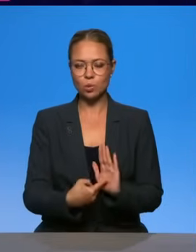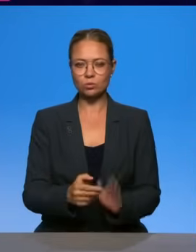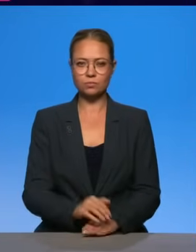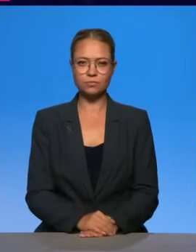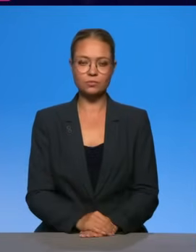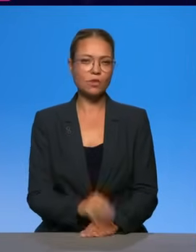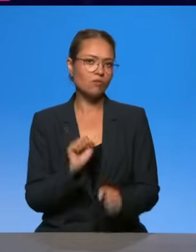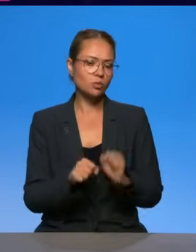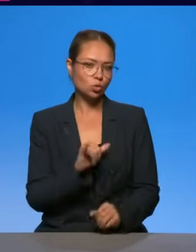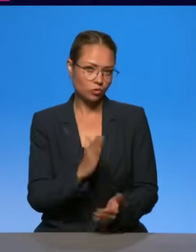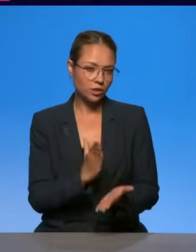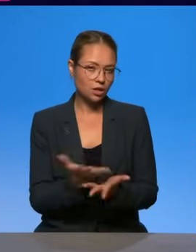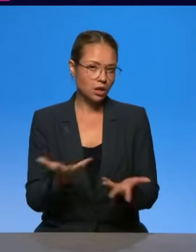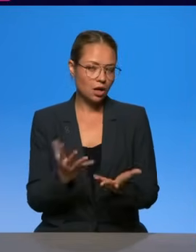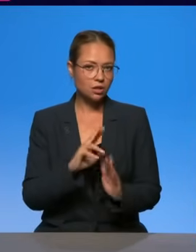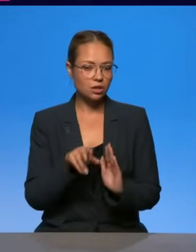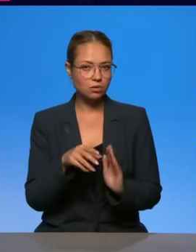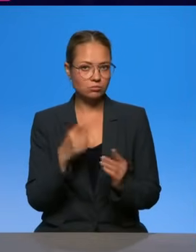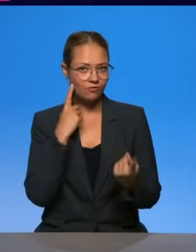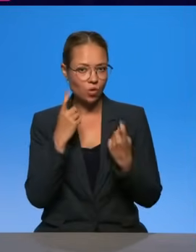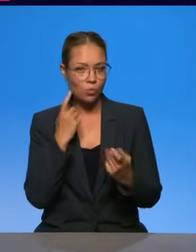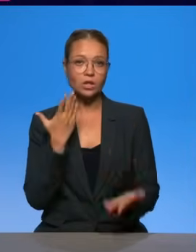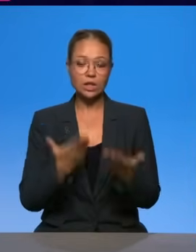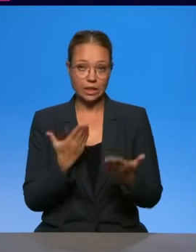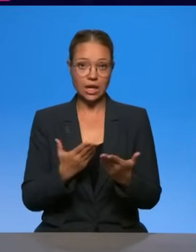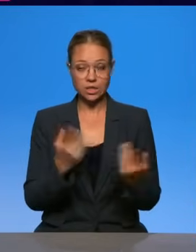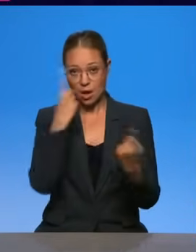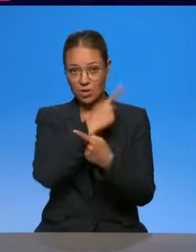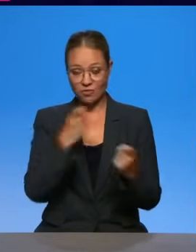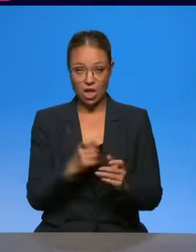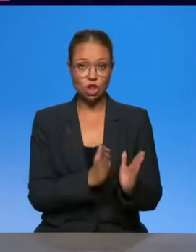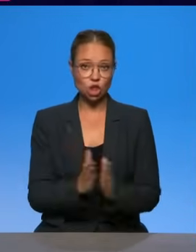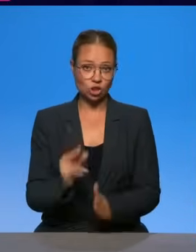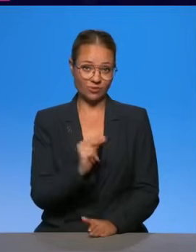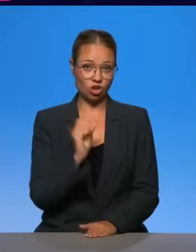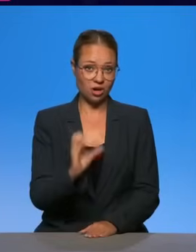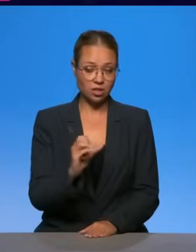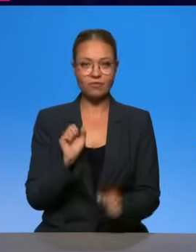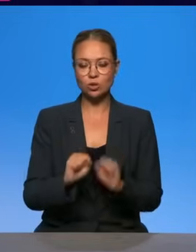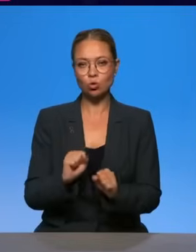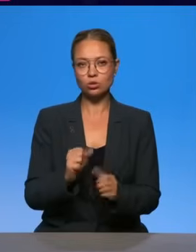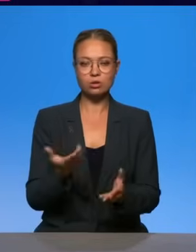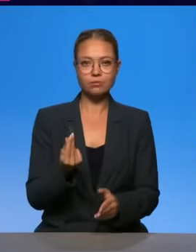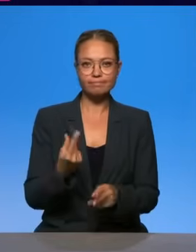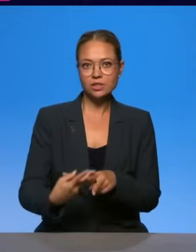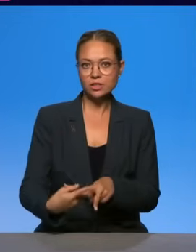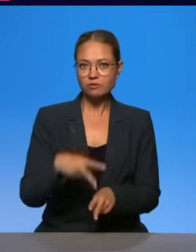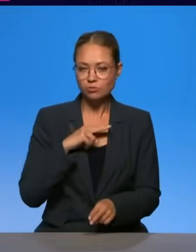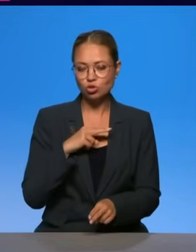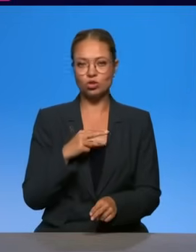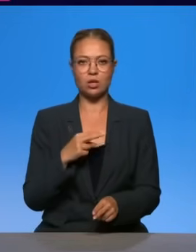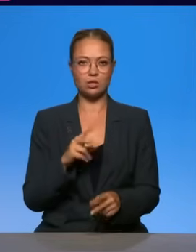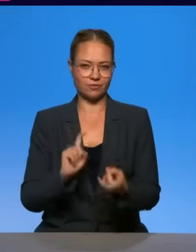может быть, информация, если объявляется режим чрезвычайной ситуации, что это может быть какое-то страховое возмещение, какие-то отсрочки по кредитам? Все